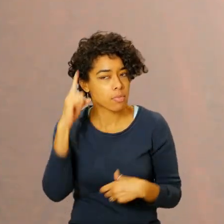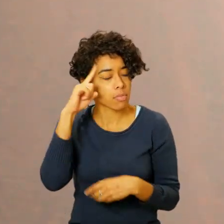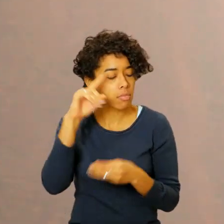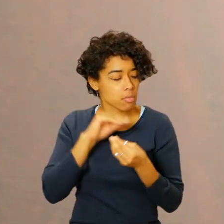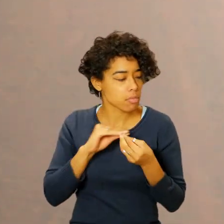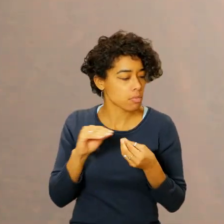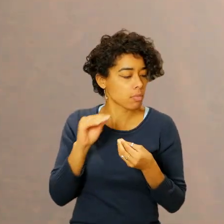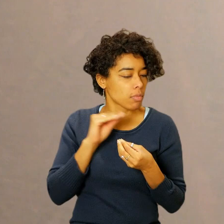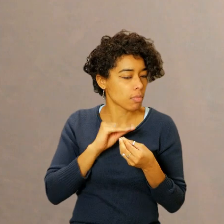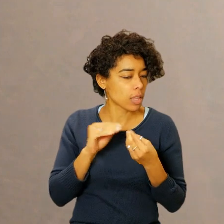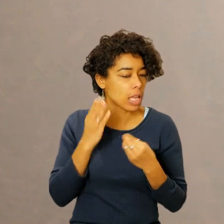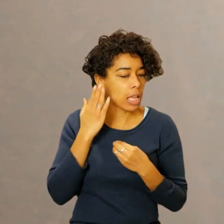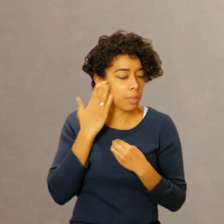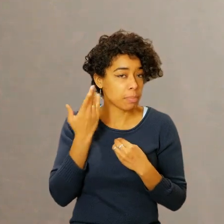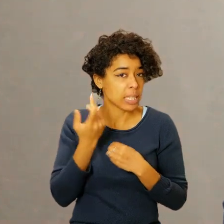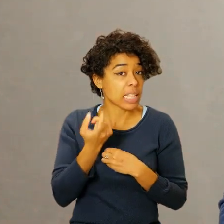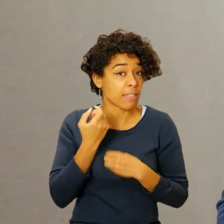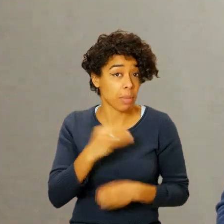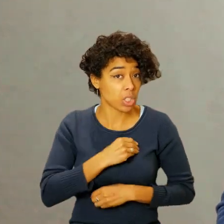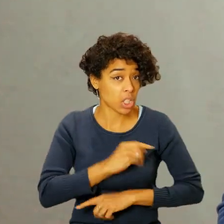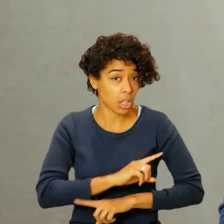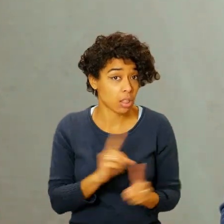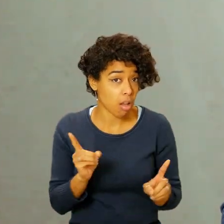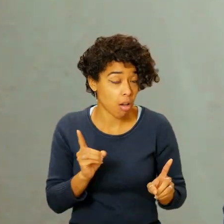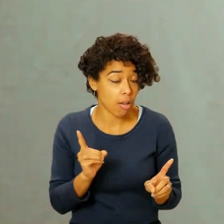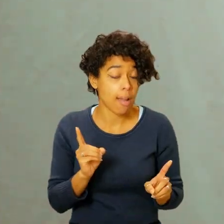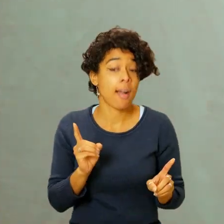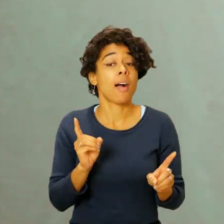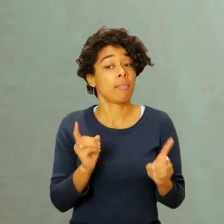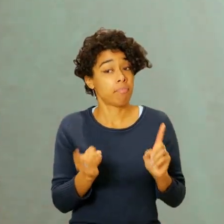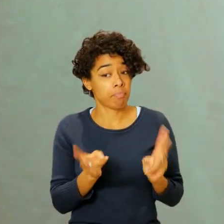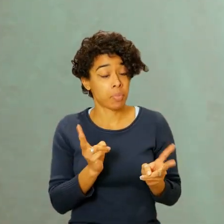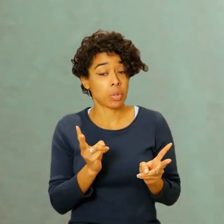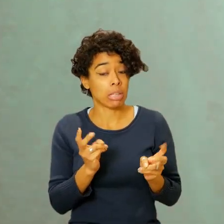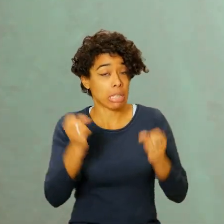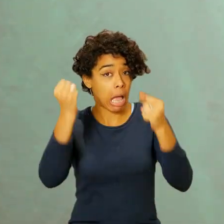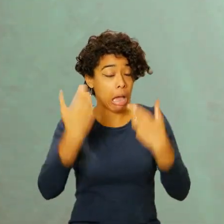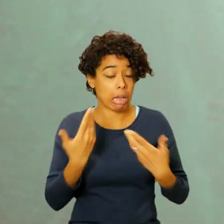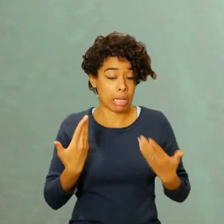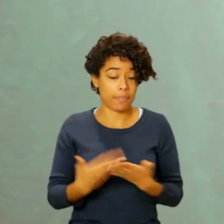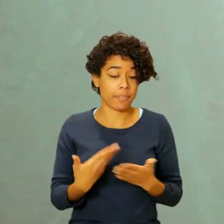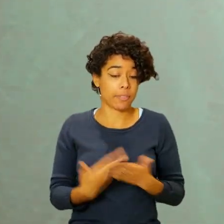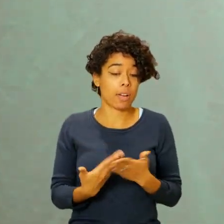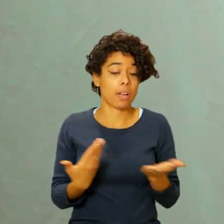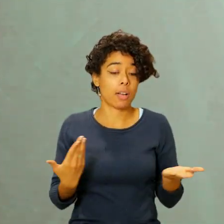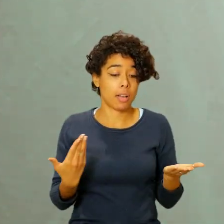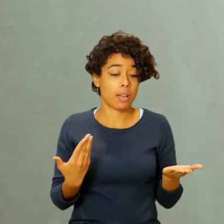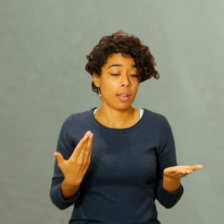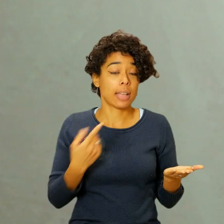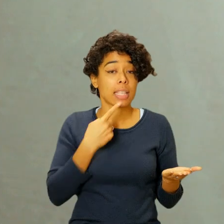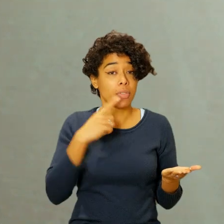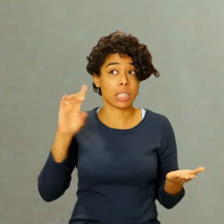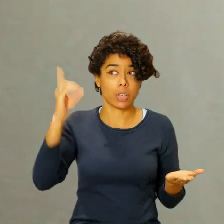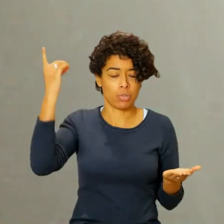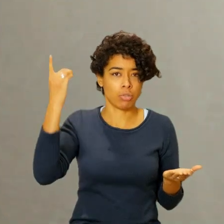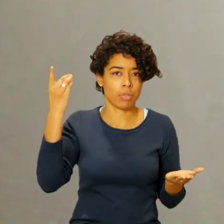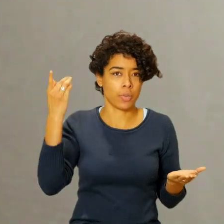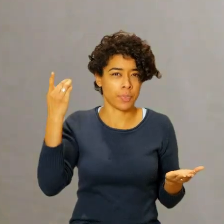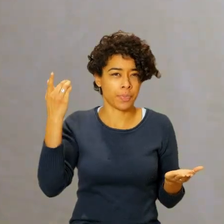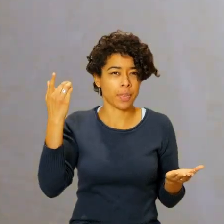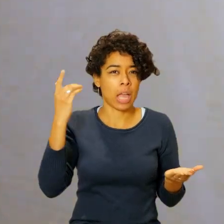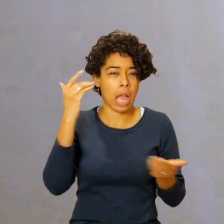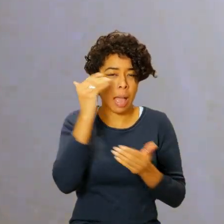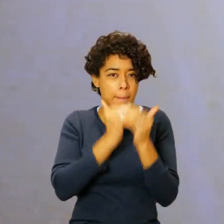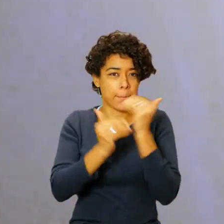choses-là, si ce n'est pas le résultat d'un péché, que si ça t'arrive, que Dieu est en train de dessiner